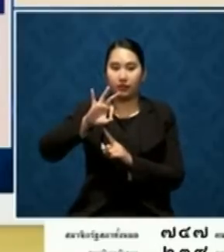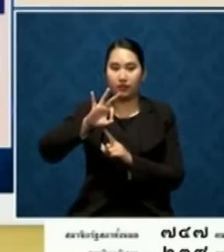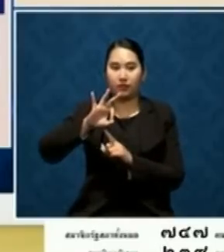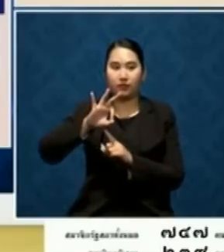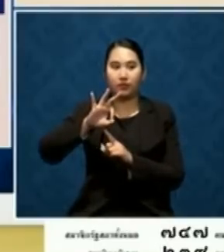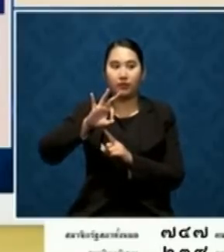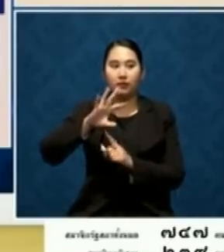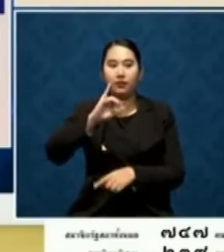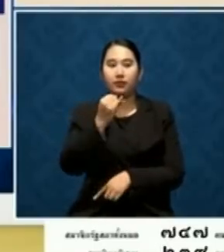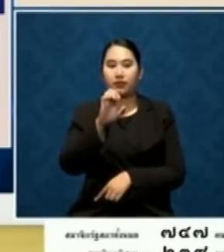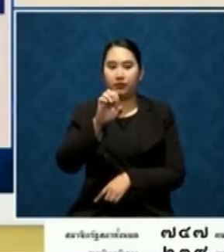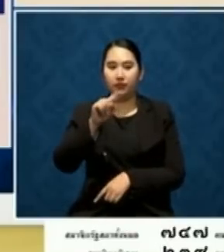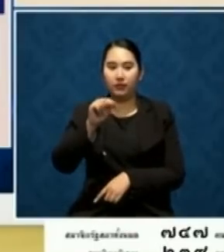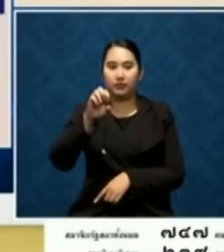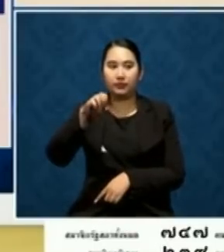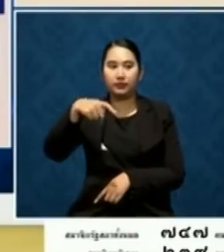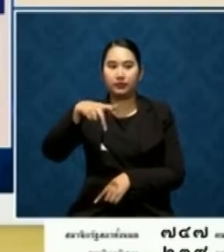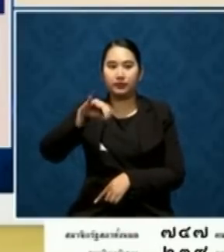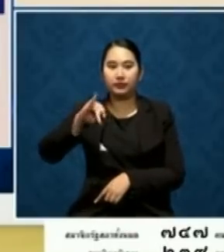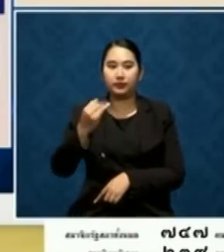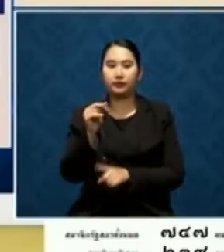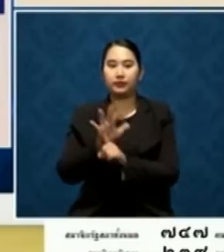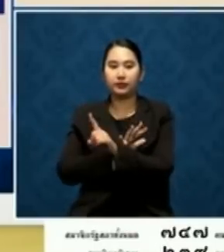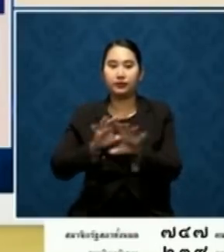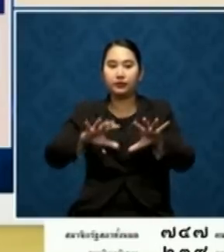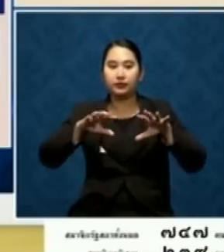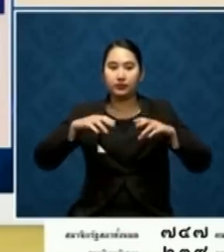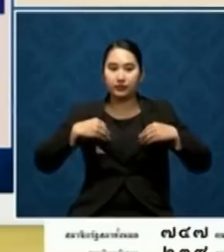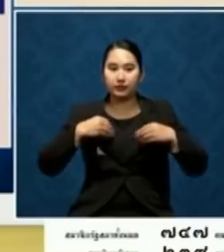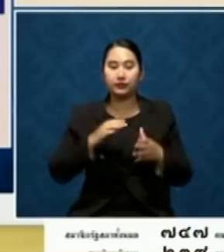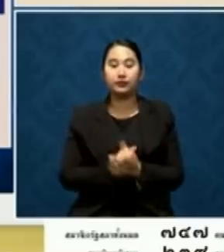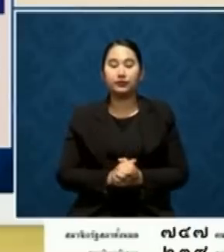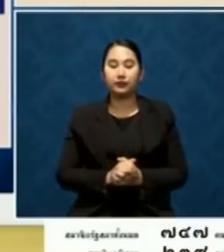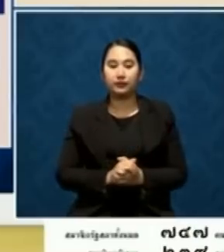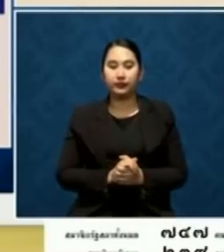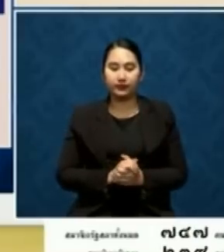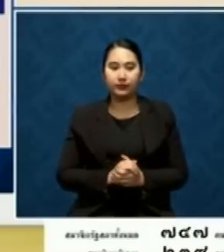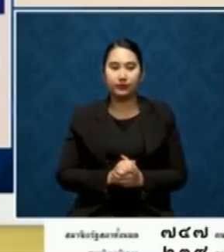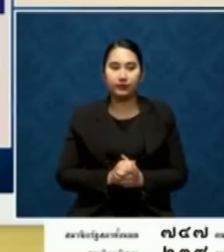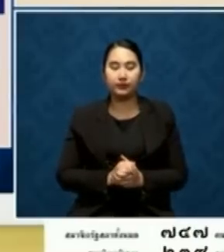จิตติพจน์วิริยะโรจน์ เห็นชอบครับ